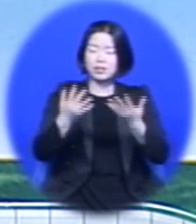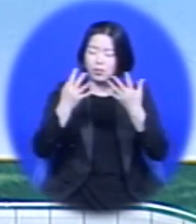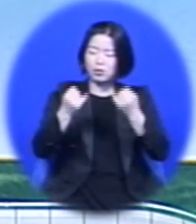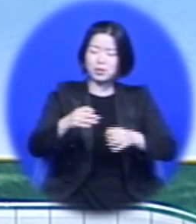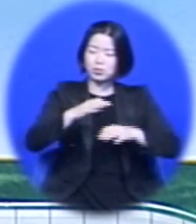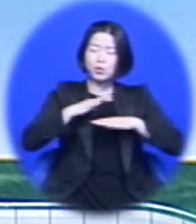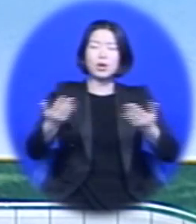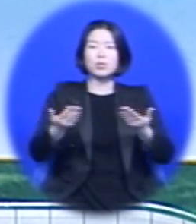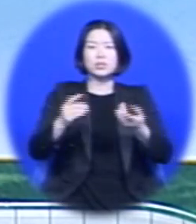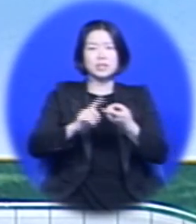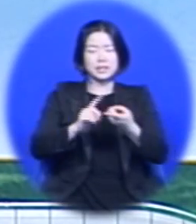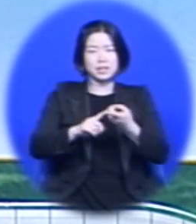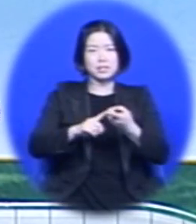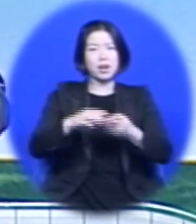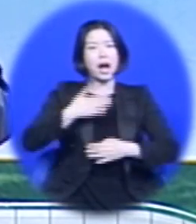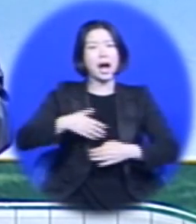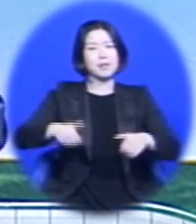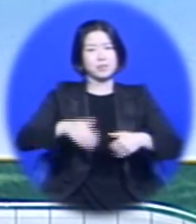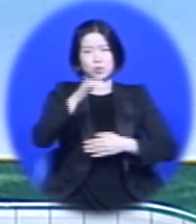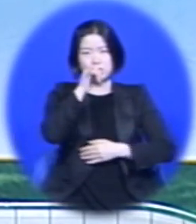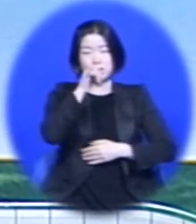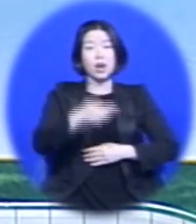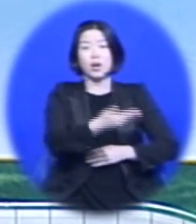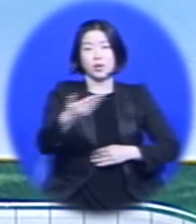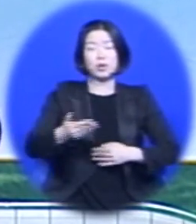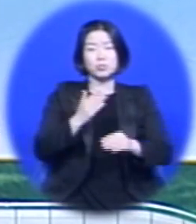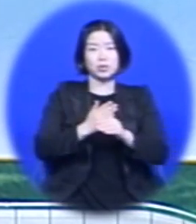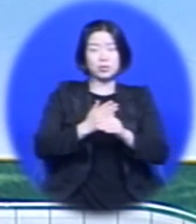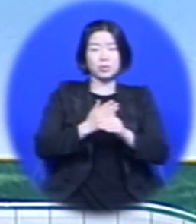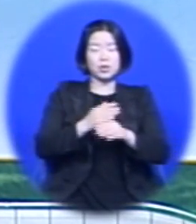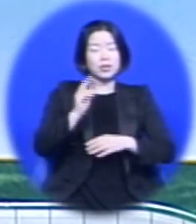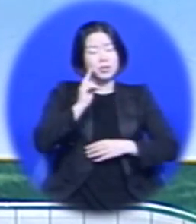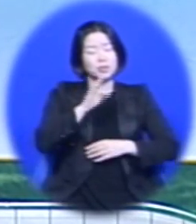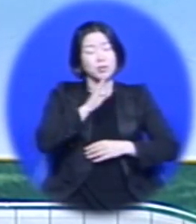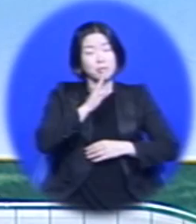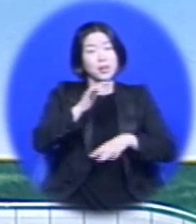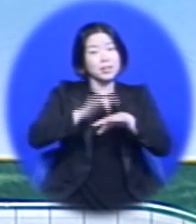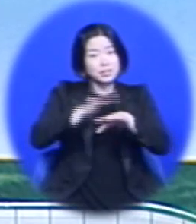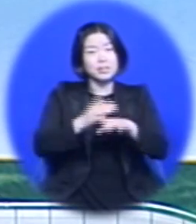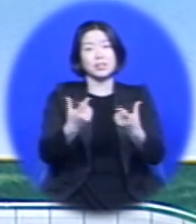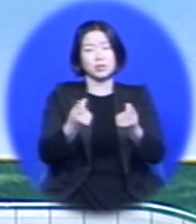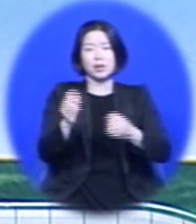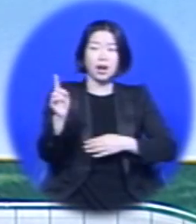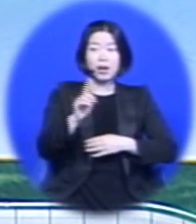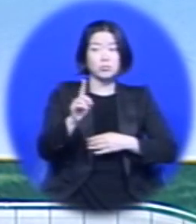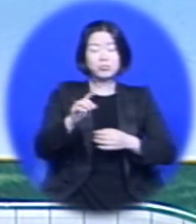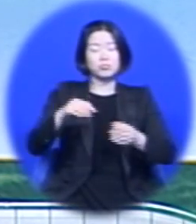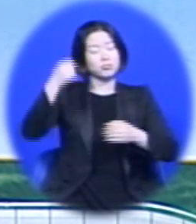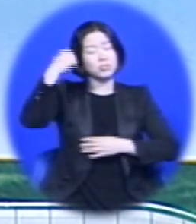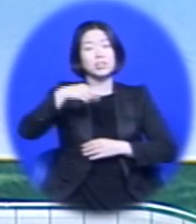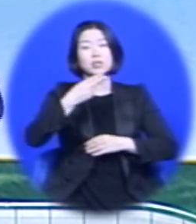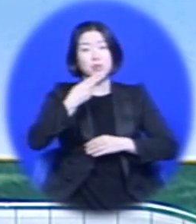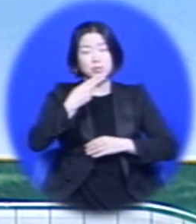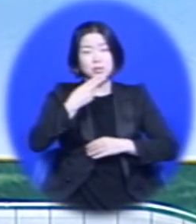놀라운가를 아실 필요가 있습니다. 이미 여러분들 중에도 상당히 습관이 되어서 그저 아무렇지도 않게 별 느낌